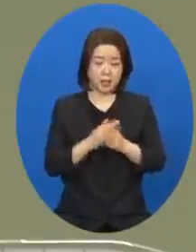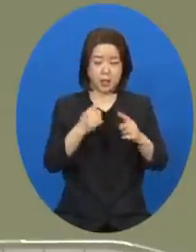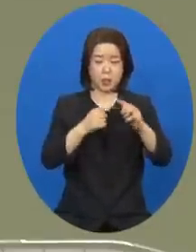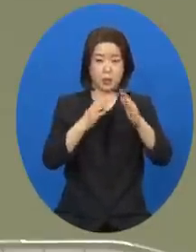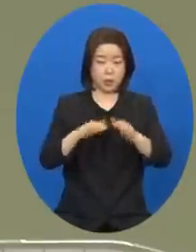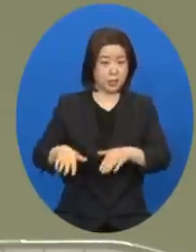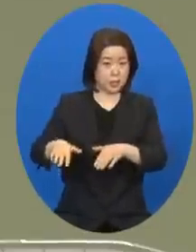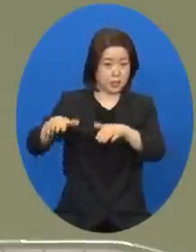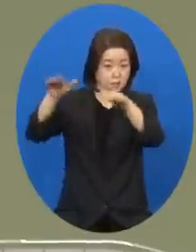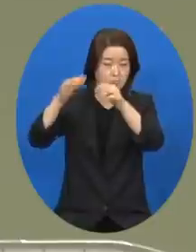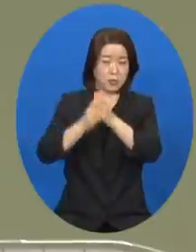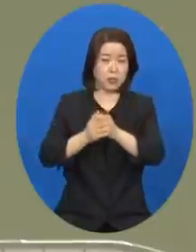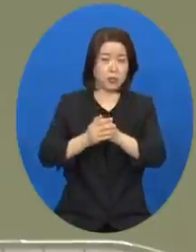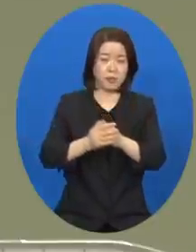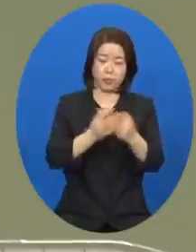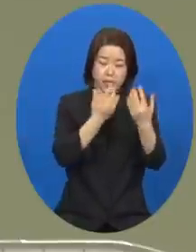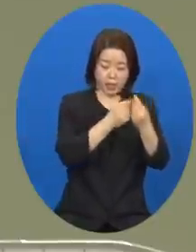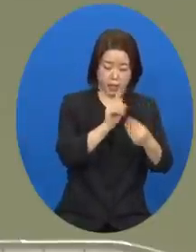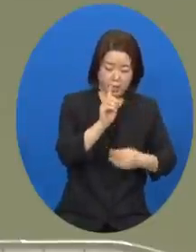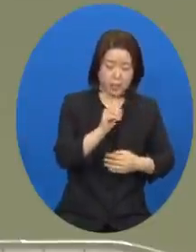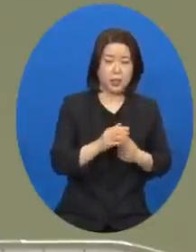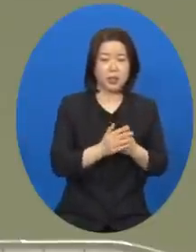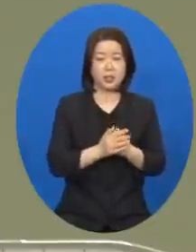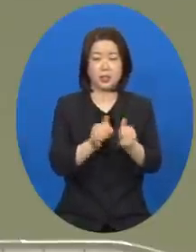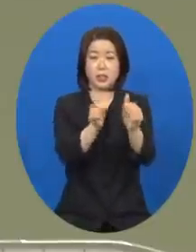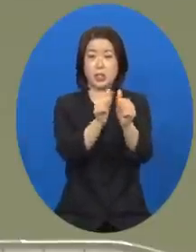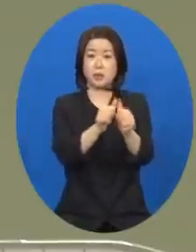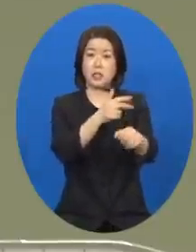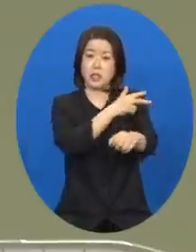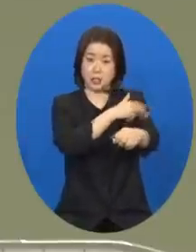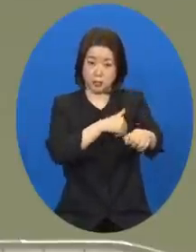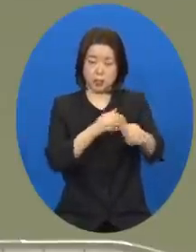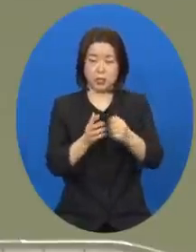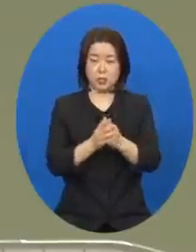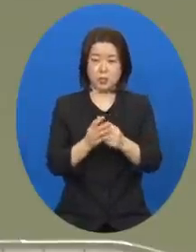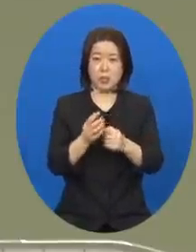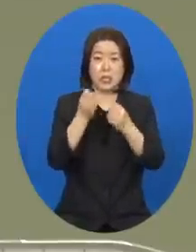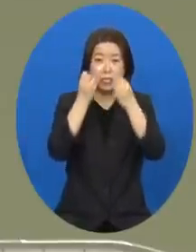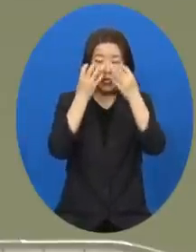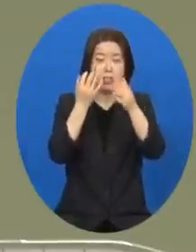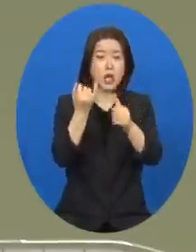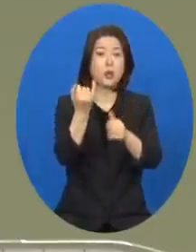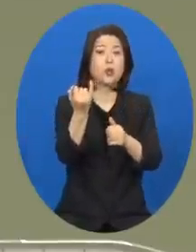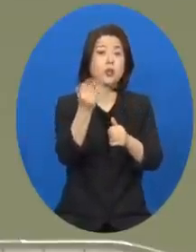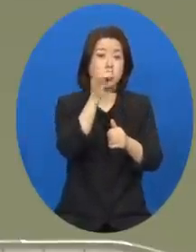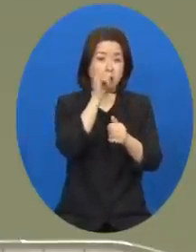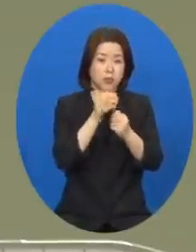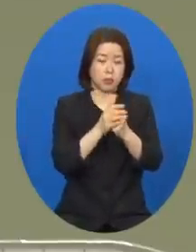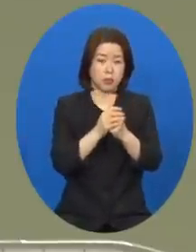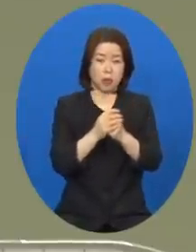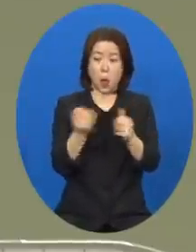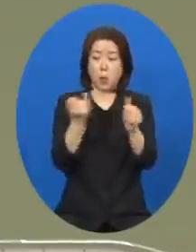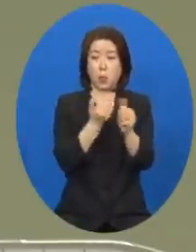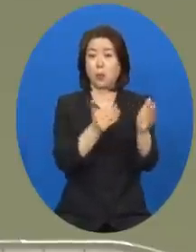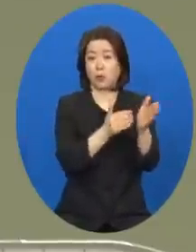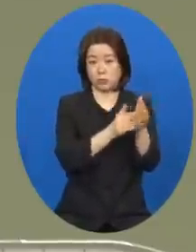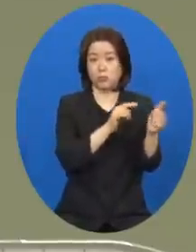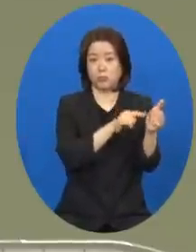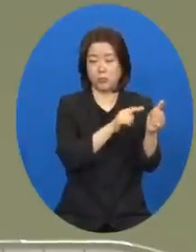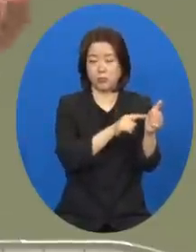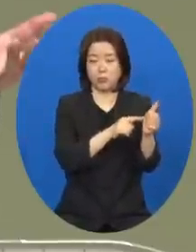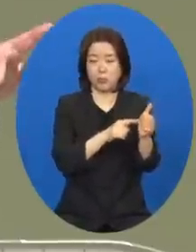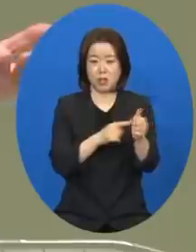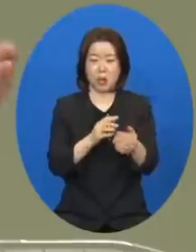자라면서 한 번은 어느 남자 집사가 여자가 생겼습니다. 아내도 있고 아이들도 있는데.